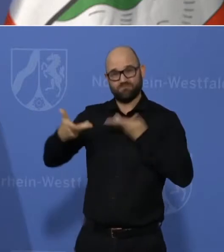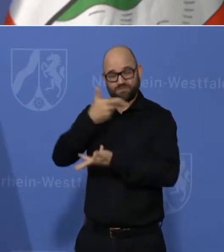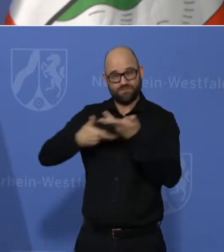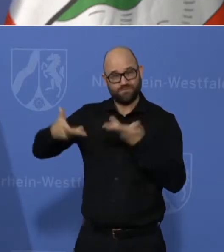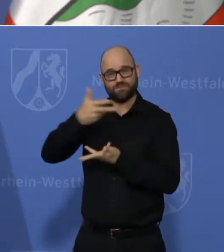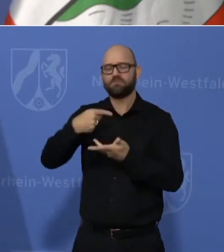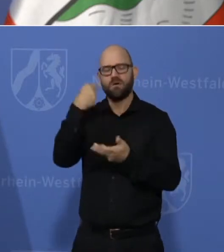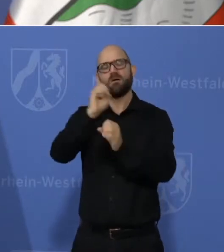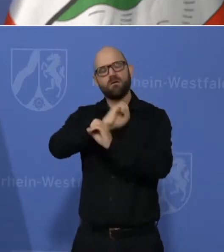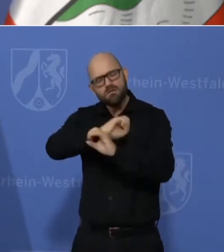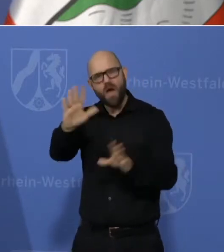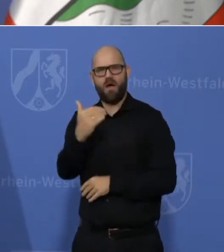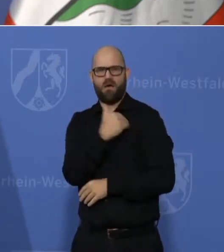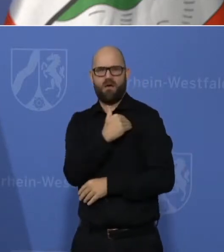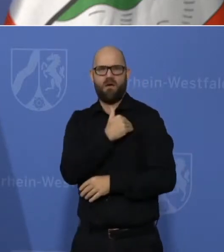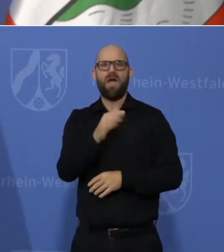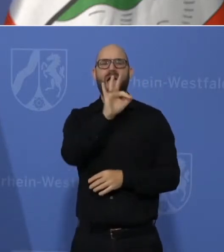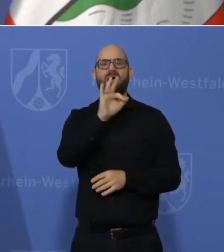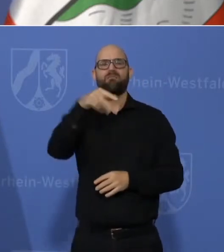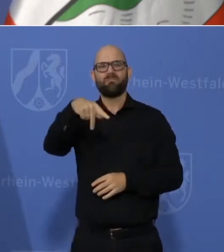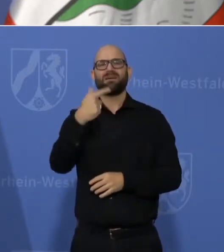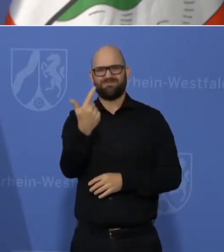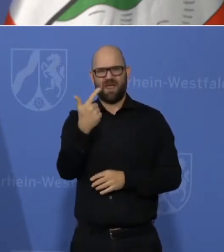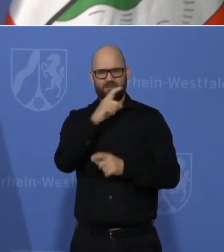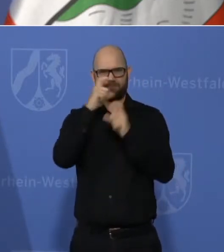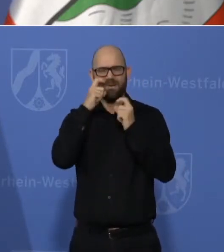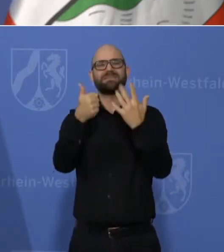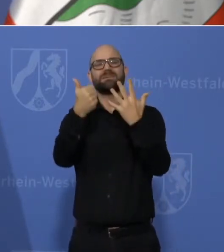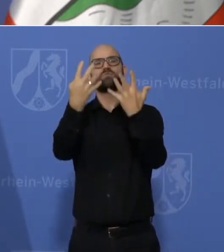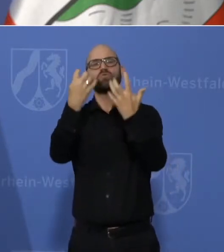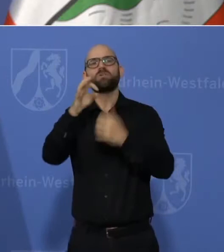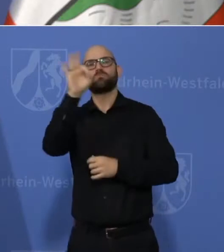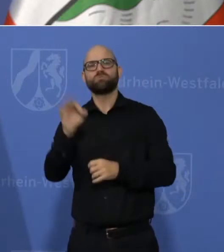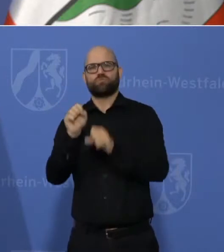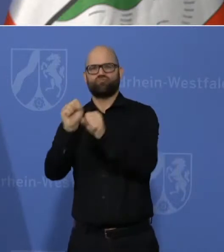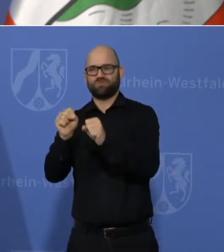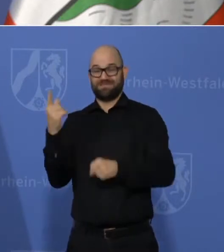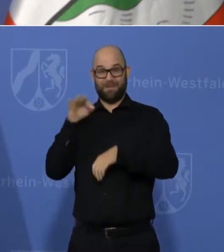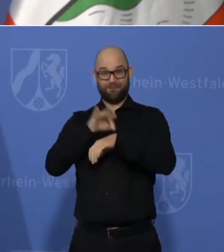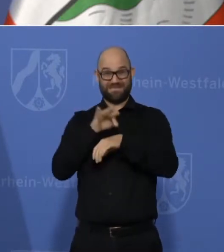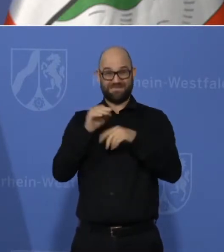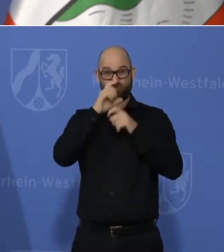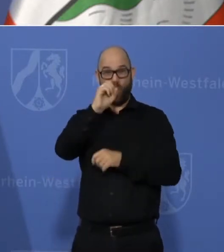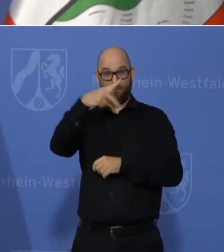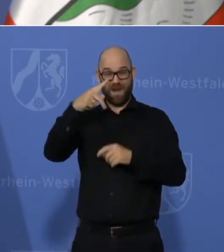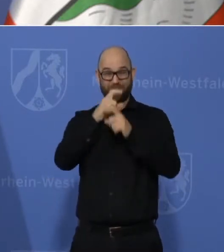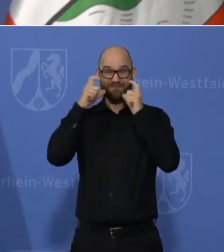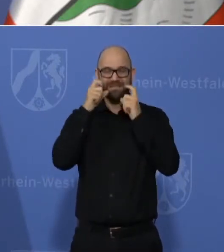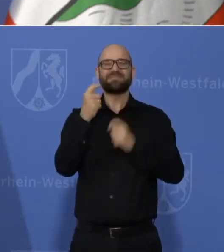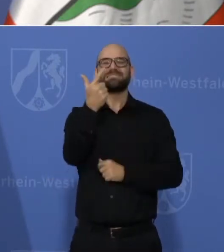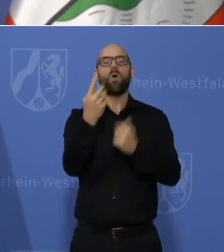gemacht, FFP2-Maske hat einen Schutz von 96%, die von 92%, also eine sehr